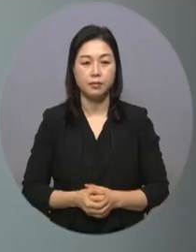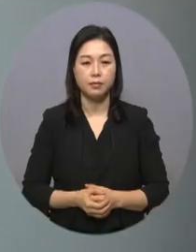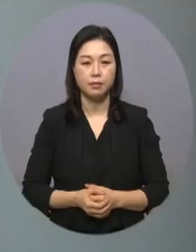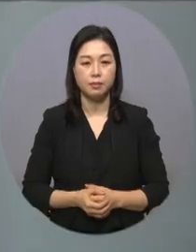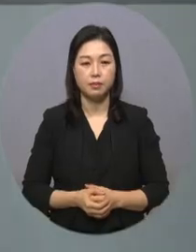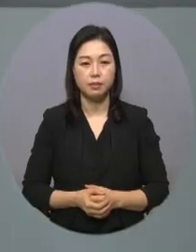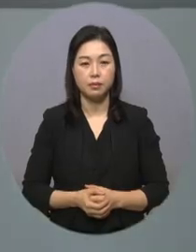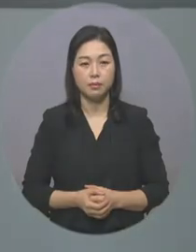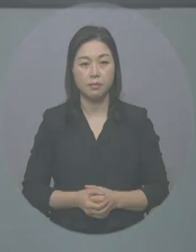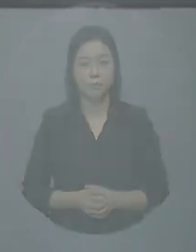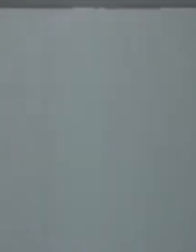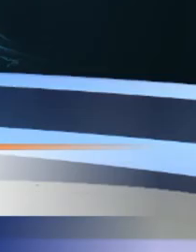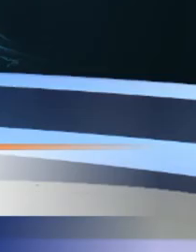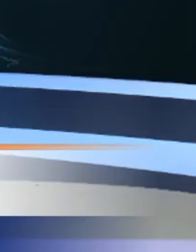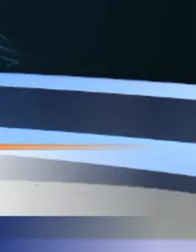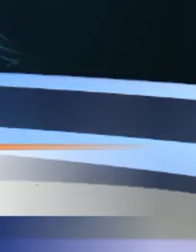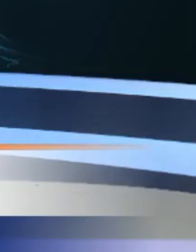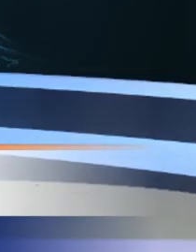뉴스 박순용입니다.